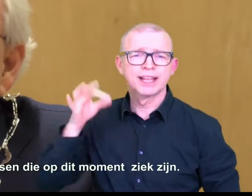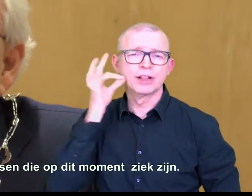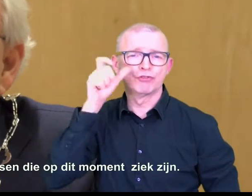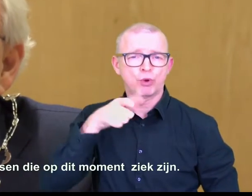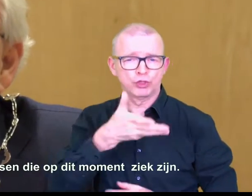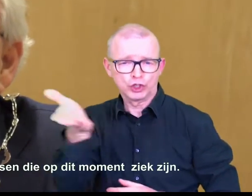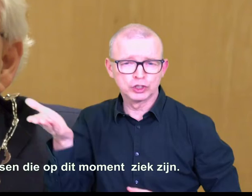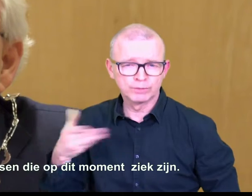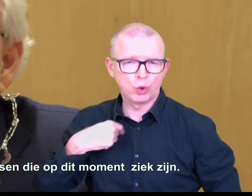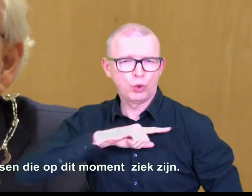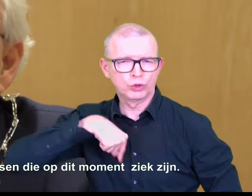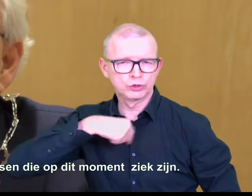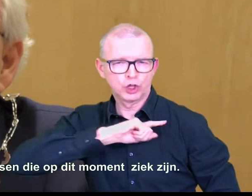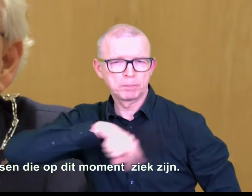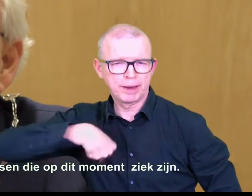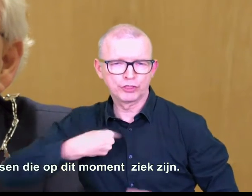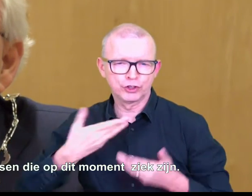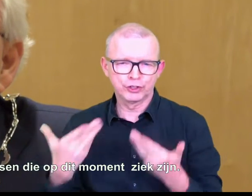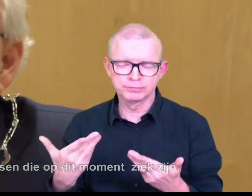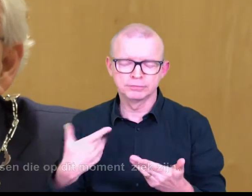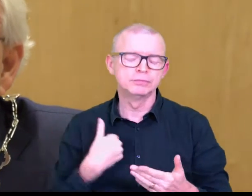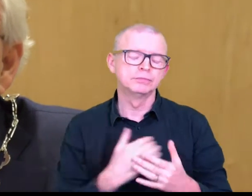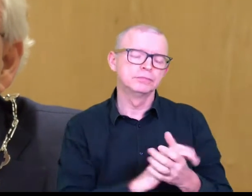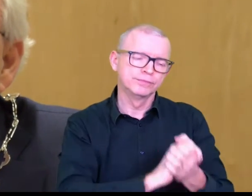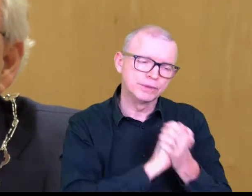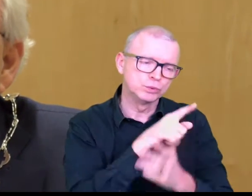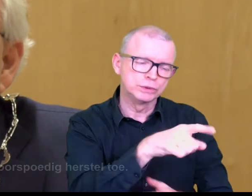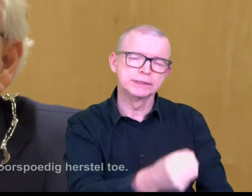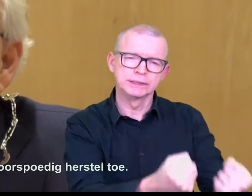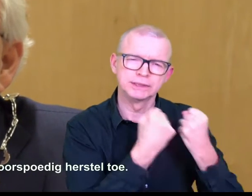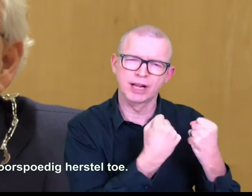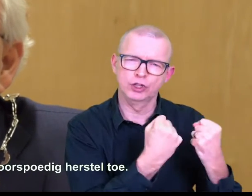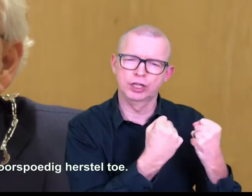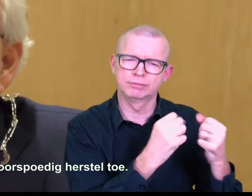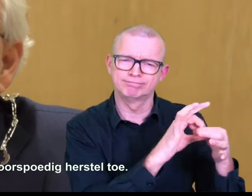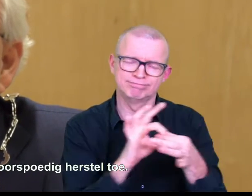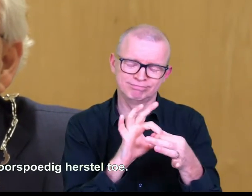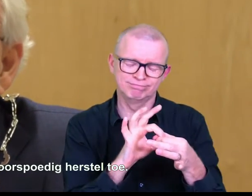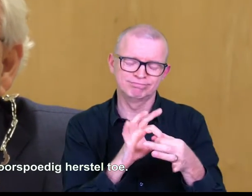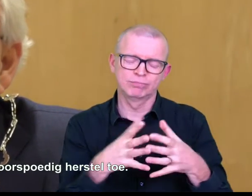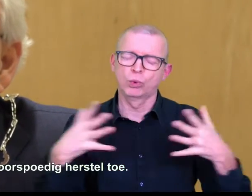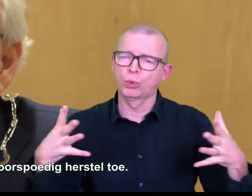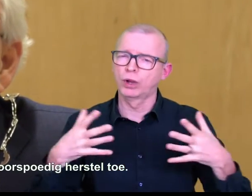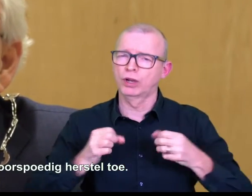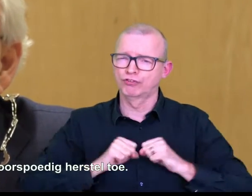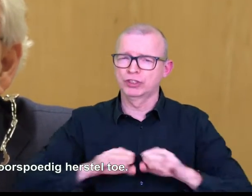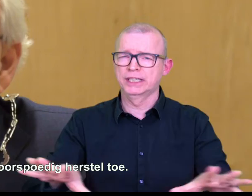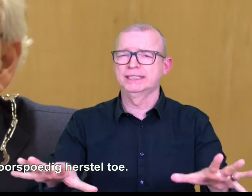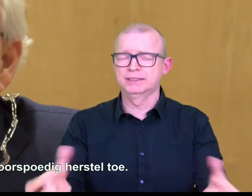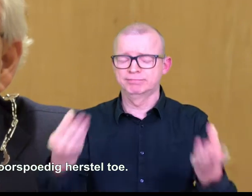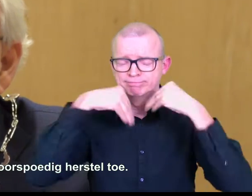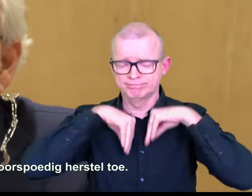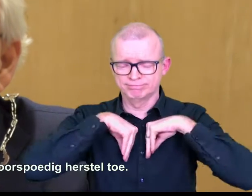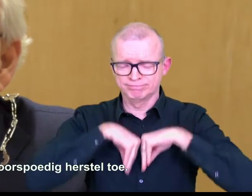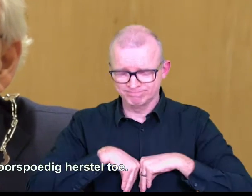Verder leef ik intens mee met de mensen die op dit moment ziek zijn. Ik wens hen uiteraard een